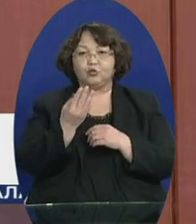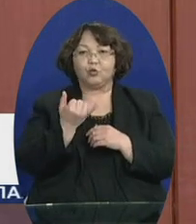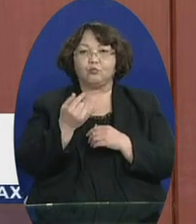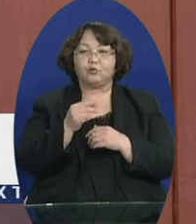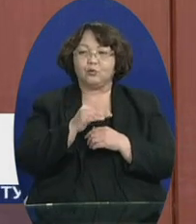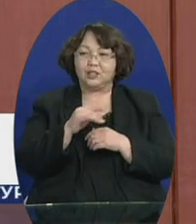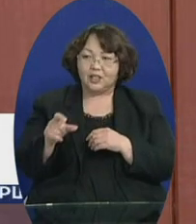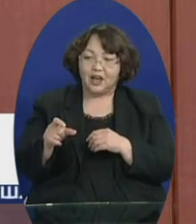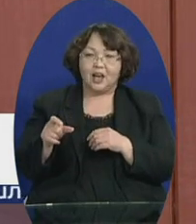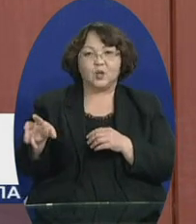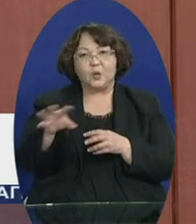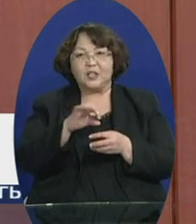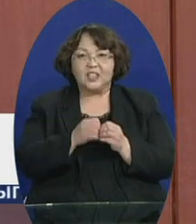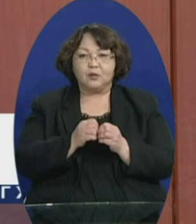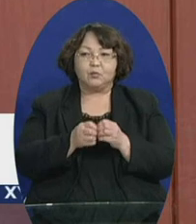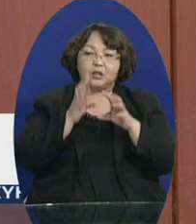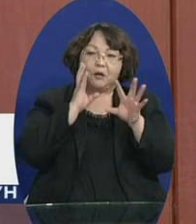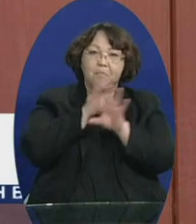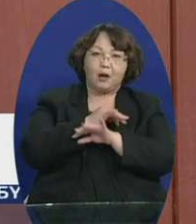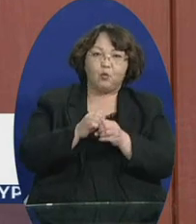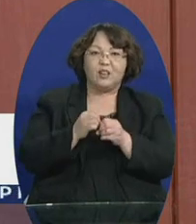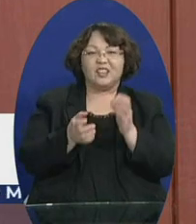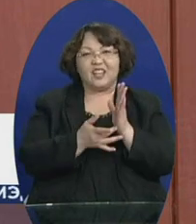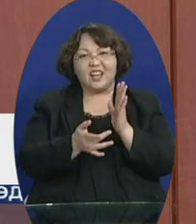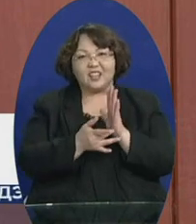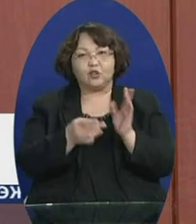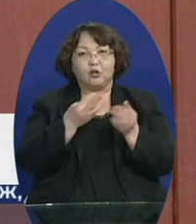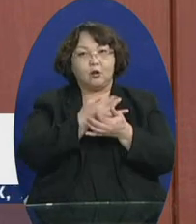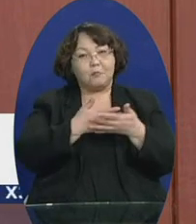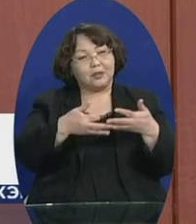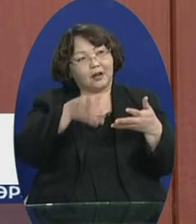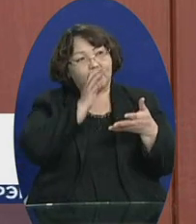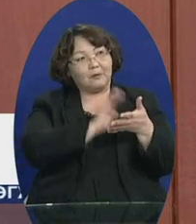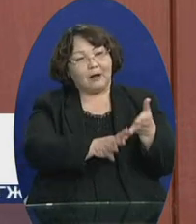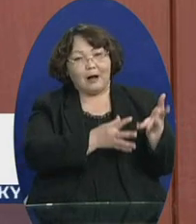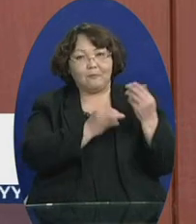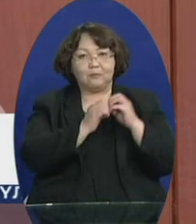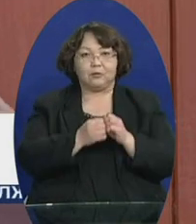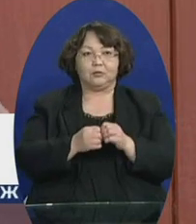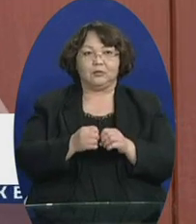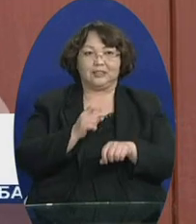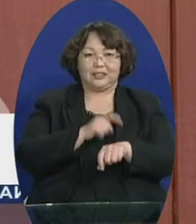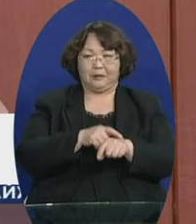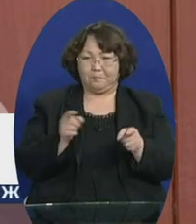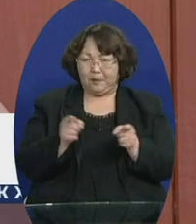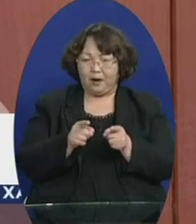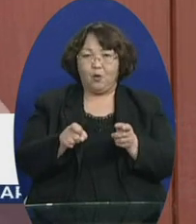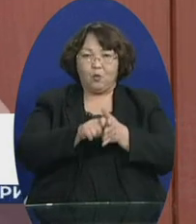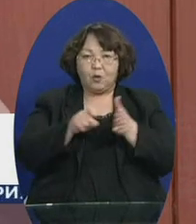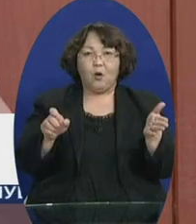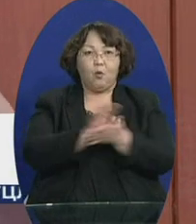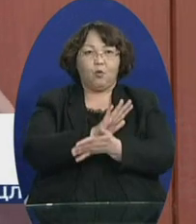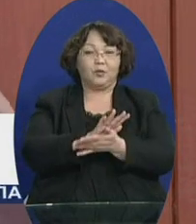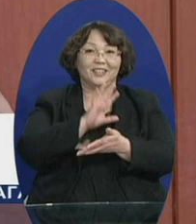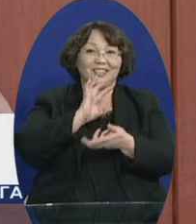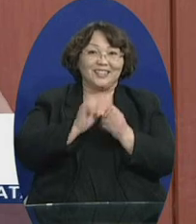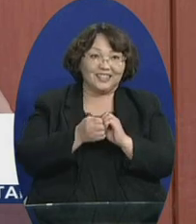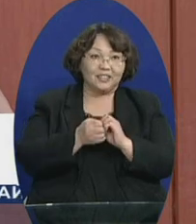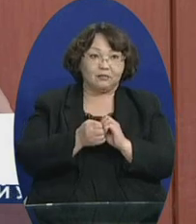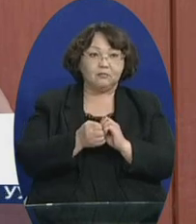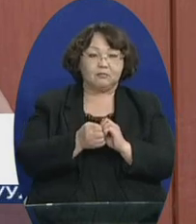байгуулалтын томоохон техник тоног төхөөрөмжүүдэд оруулж ирэх гэсэн ийм одоо шахуу давчуу цаг хугацаатай уралдаж